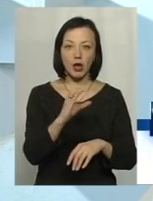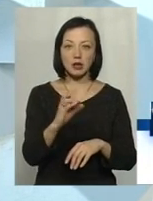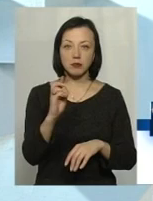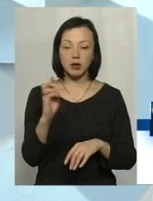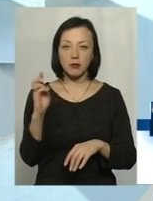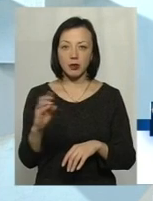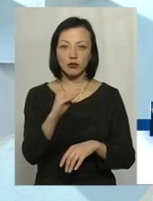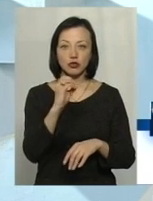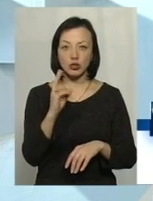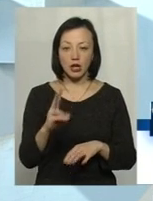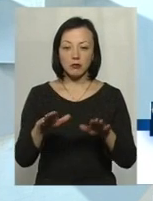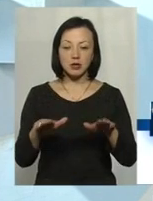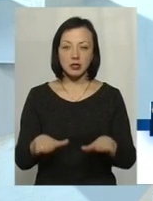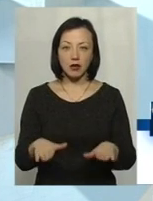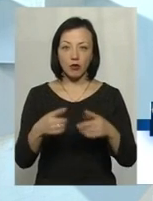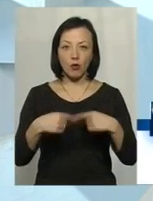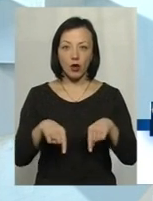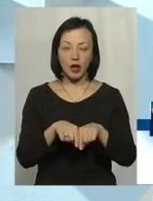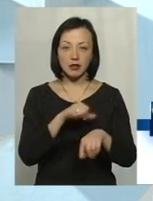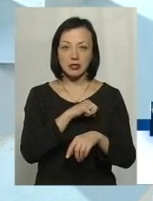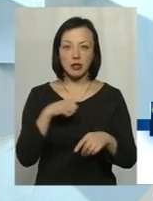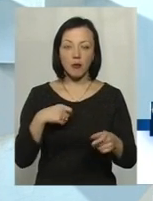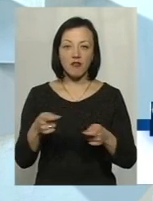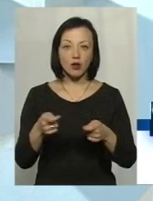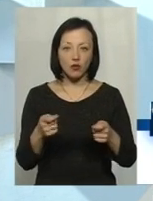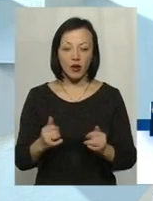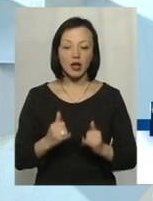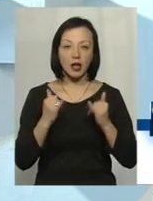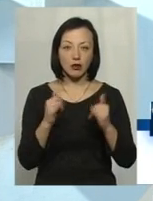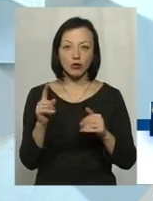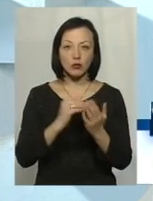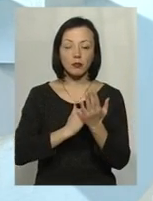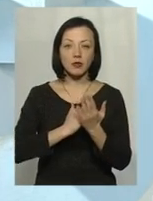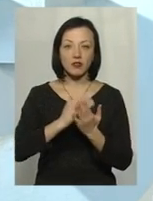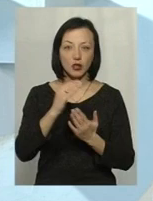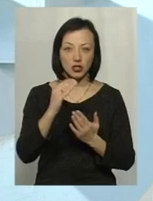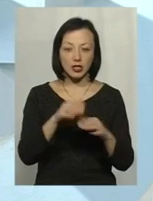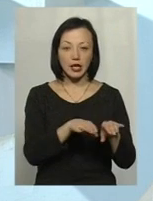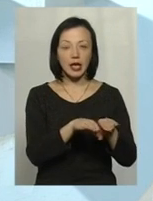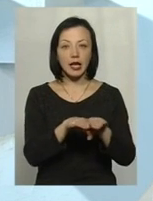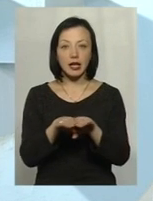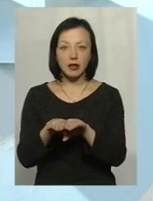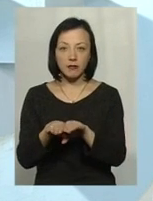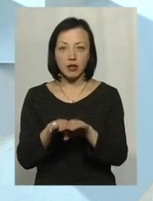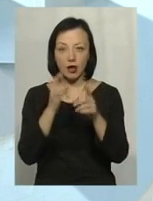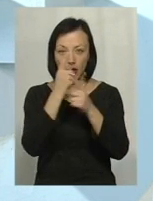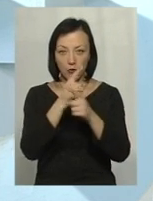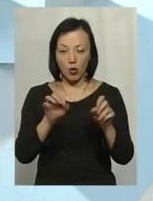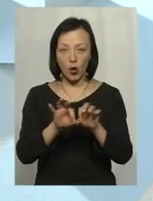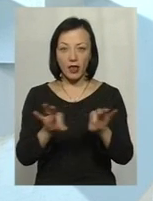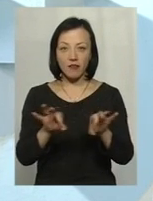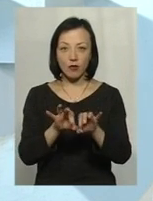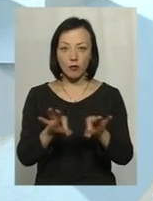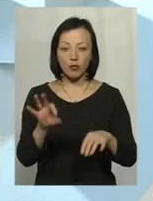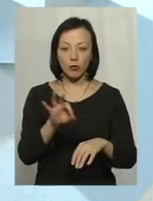з місцевими органами місцевого самоврядування, для того, щоб підвищити рівень про інформованості,